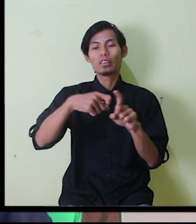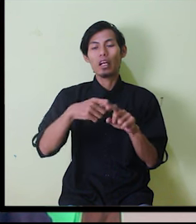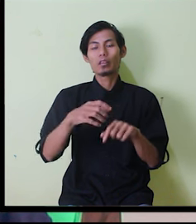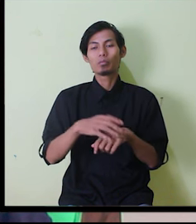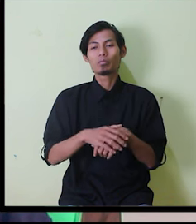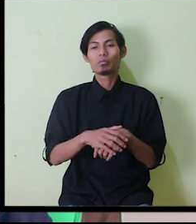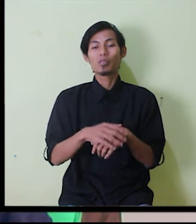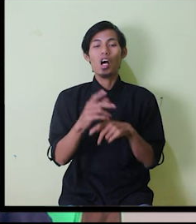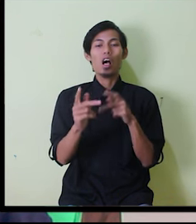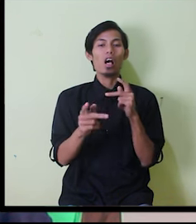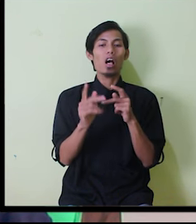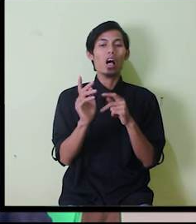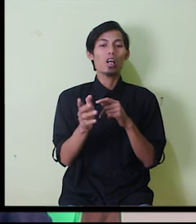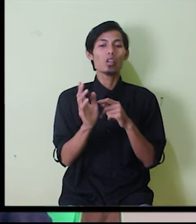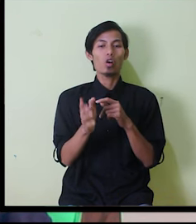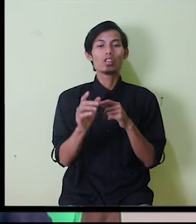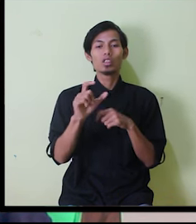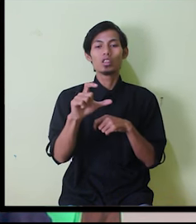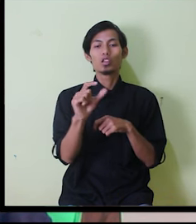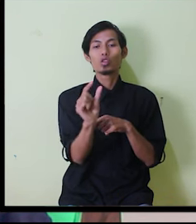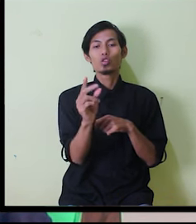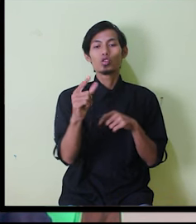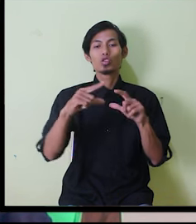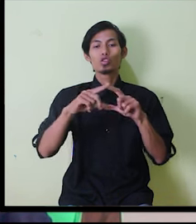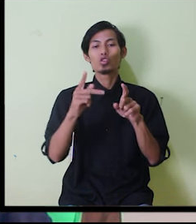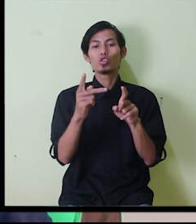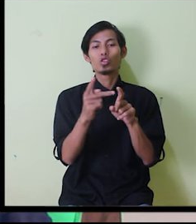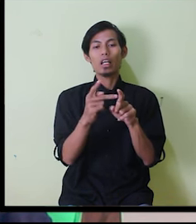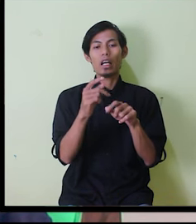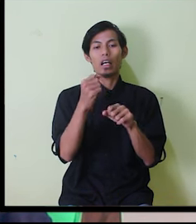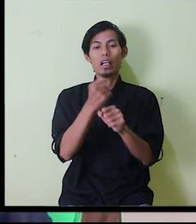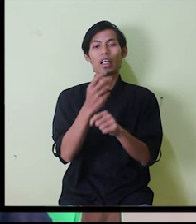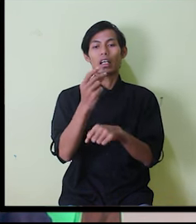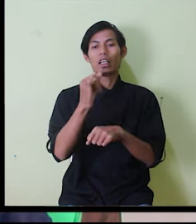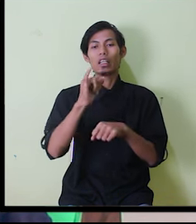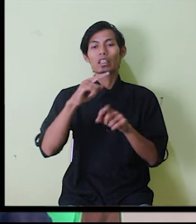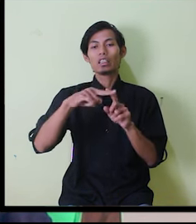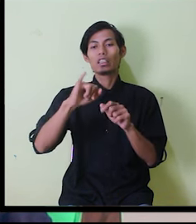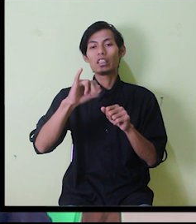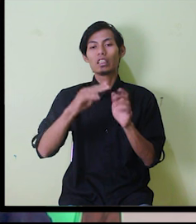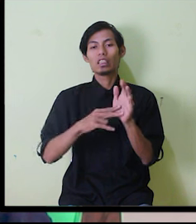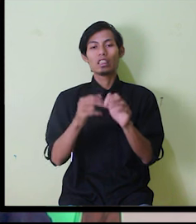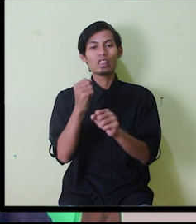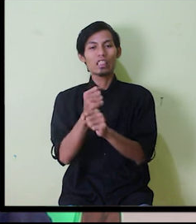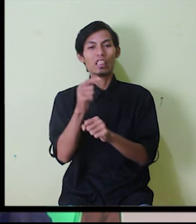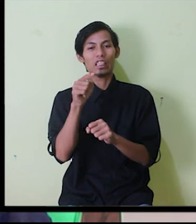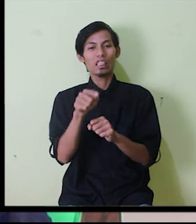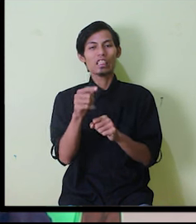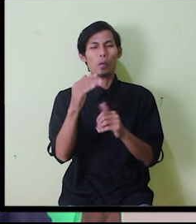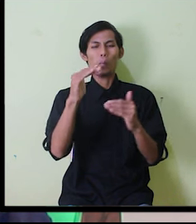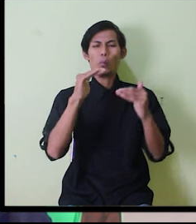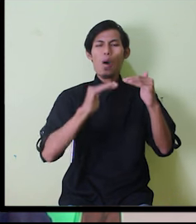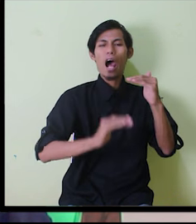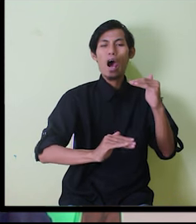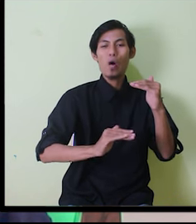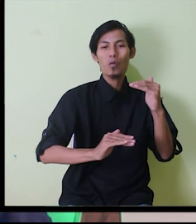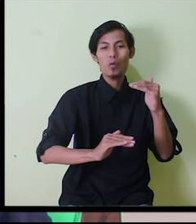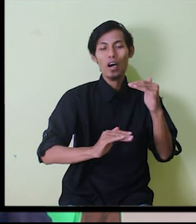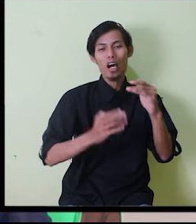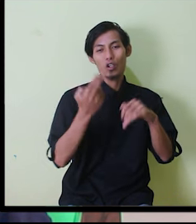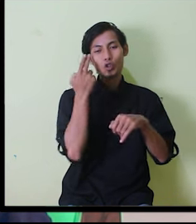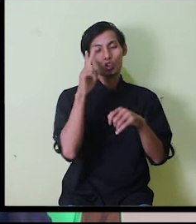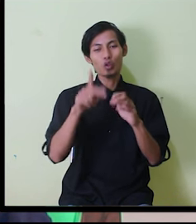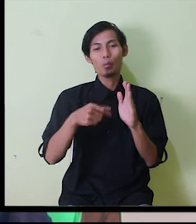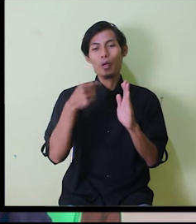misalkan di corora grenting ini termasuk memiliki prestasi paling bawah dalam pembayaran pajak dalam pembayaran pajak